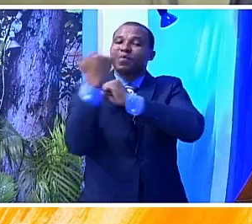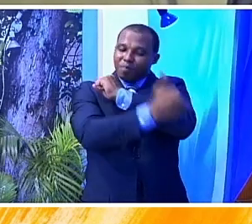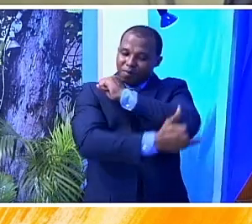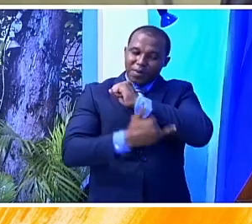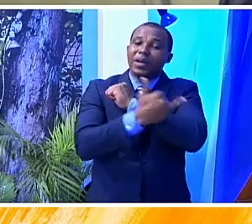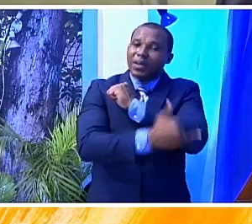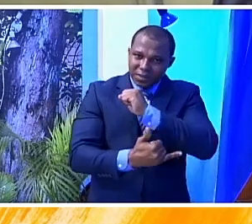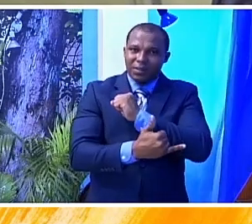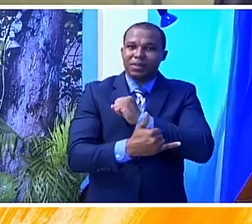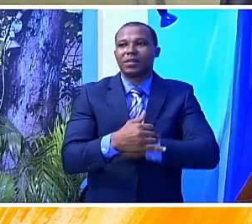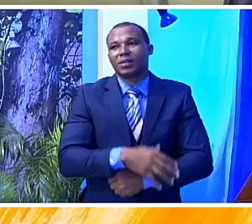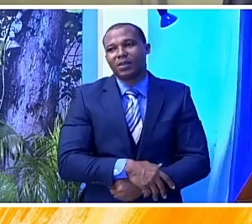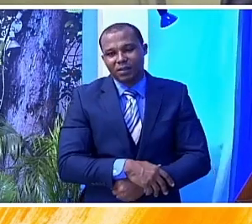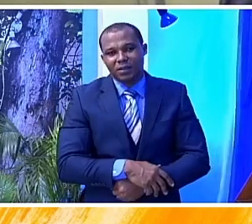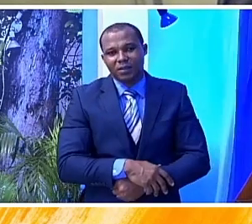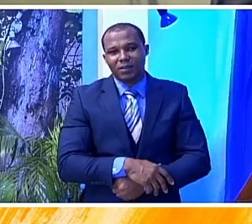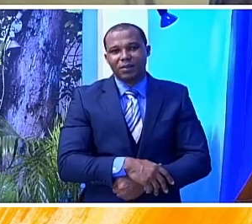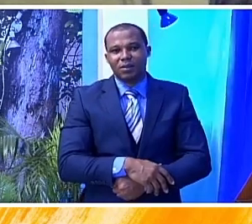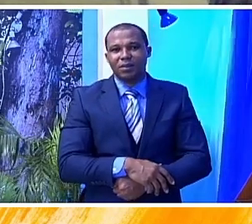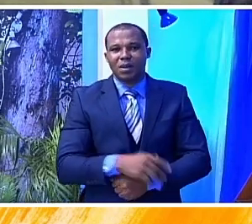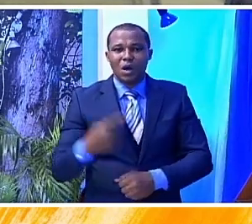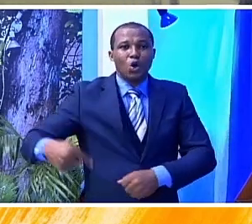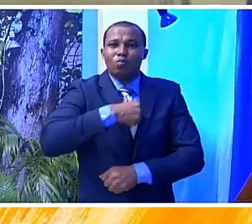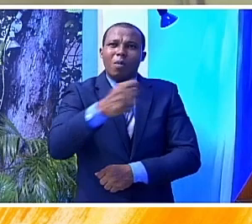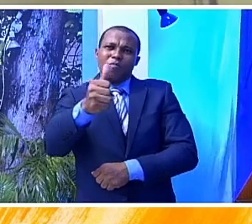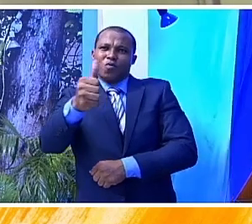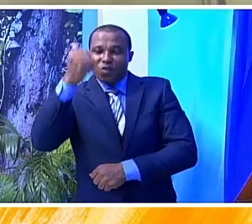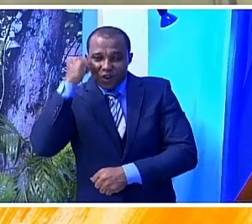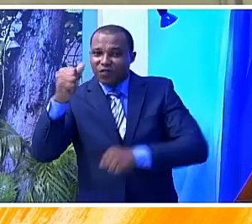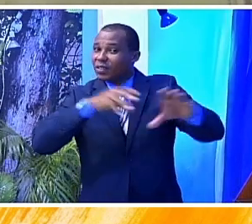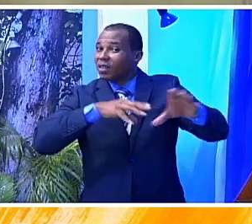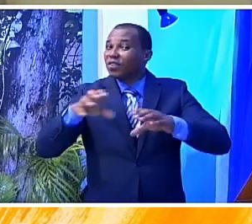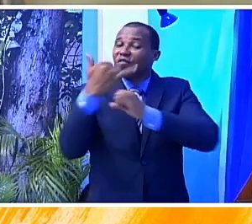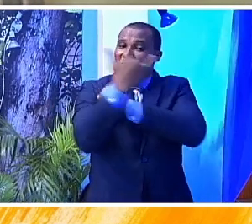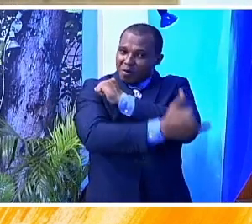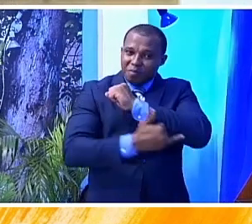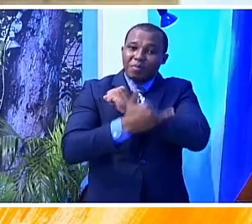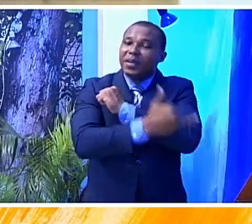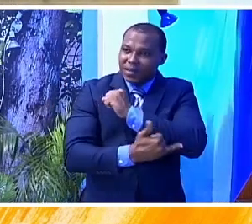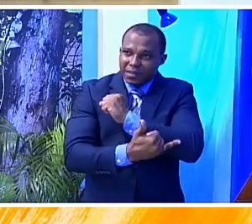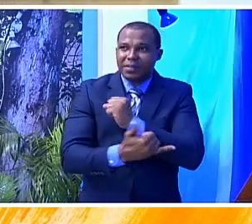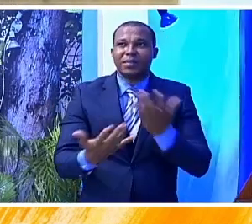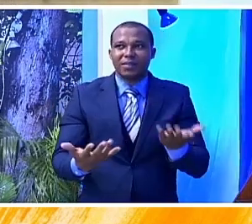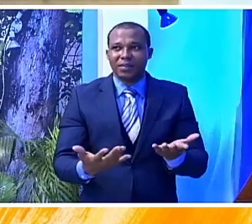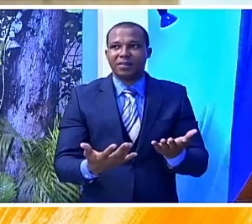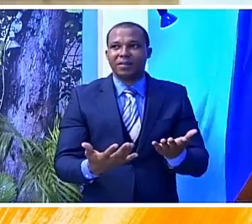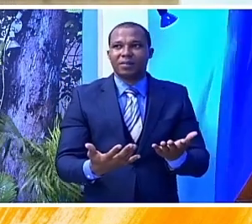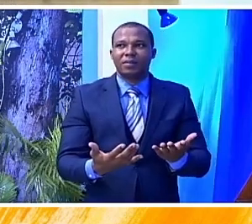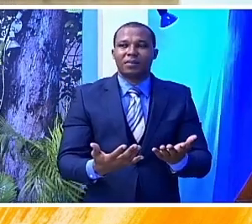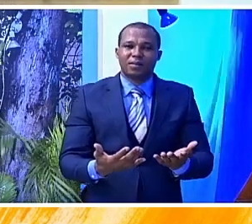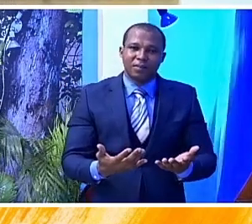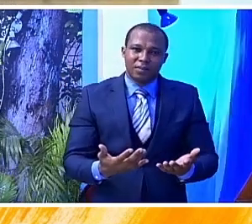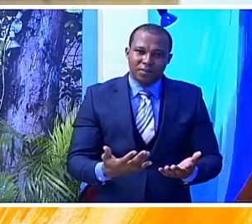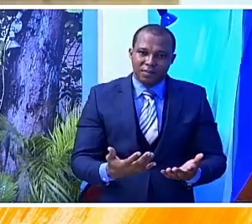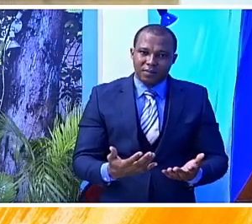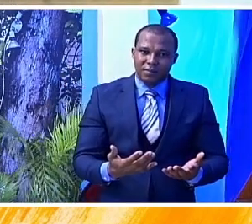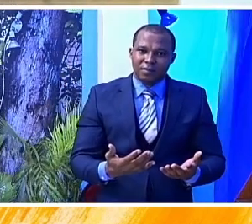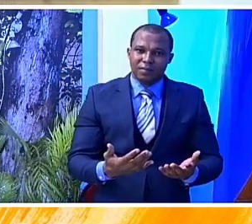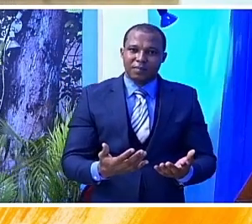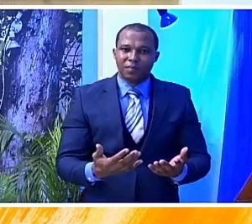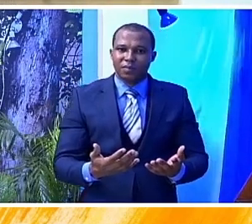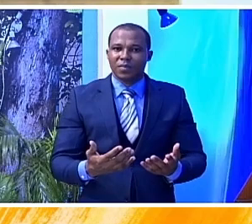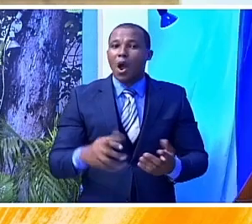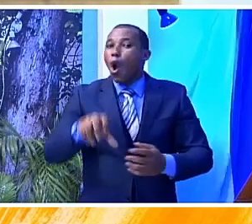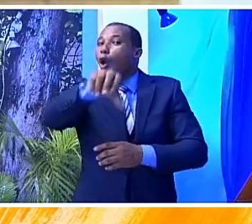une liberté et liberté, ça ne dépend pas de l'argent, ne pas de pouvoir, ne pas de âmes. Mais ça, oui, nous ne pouvons pas arriver à faire. Donc,